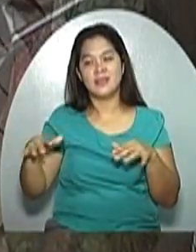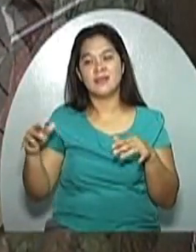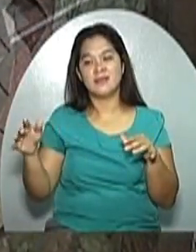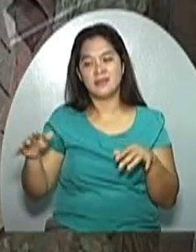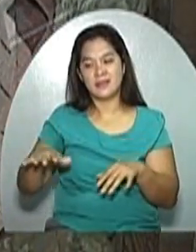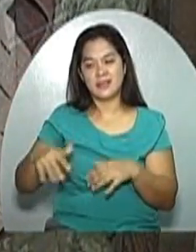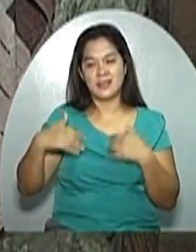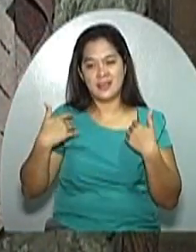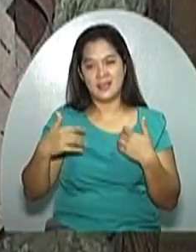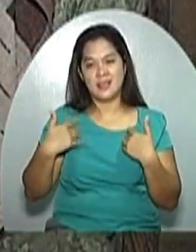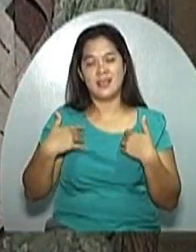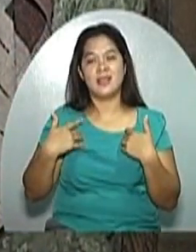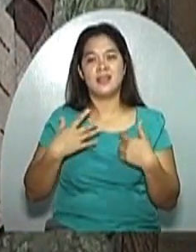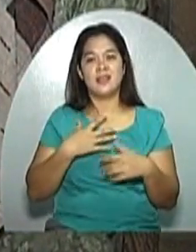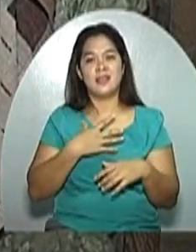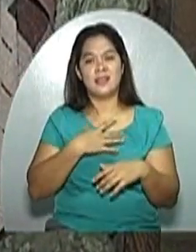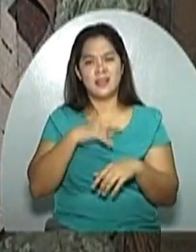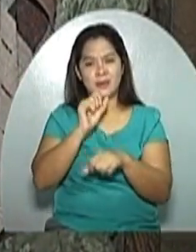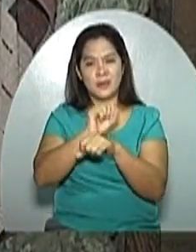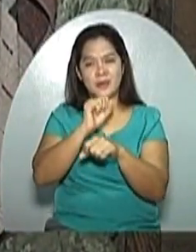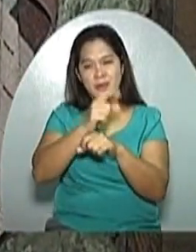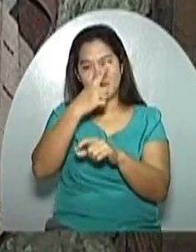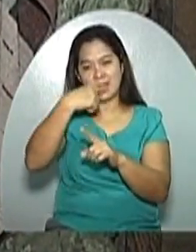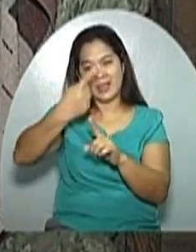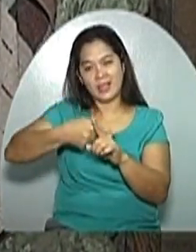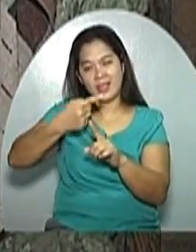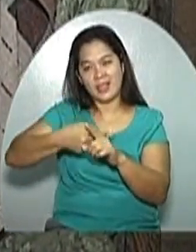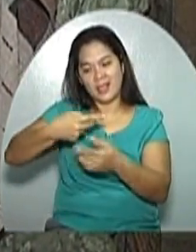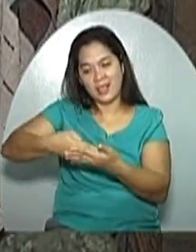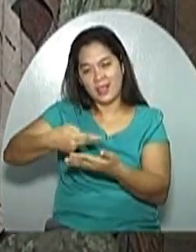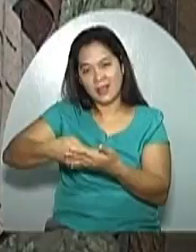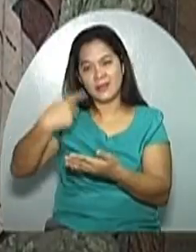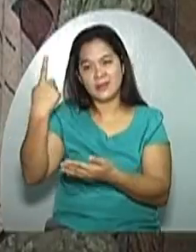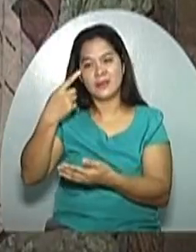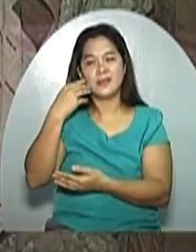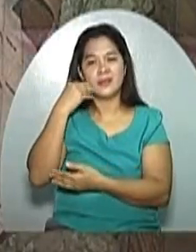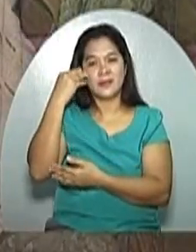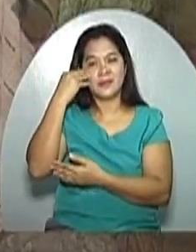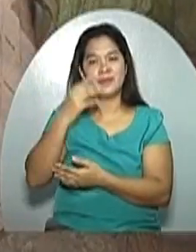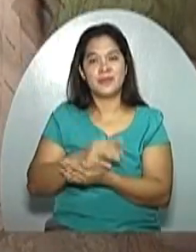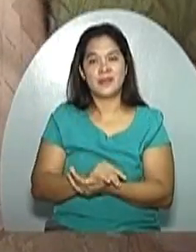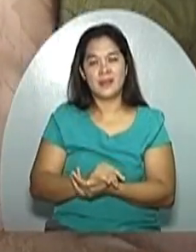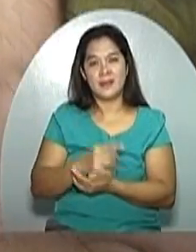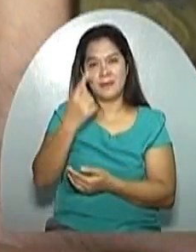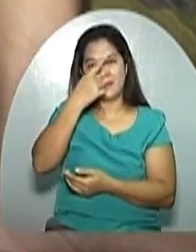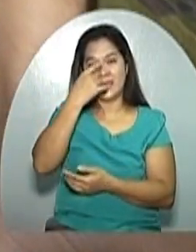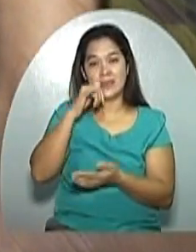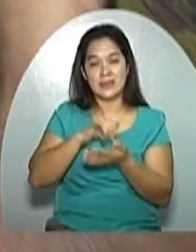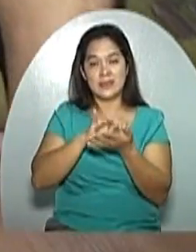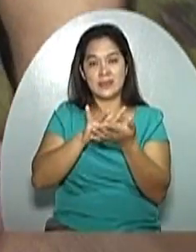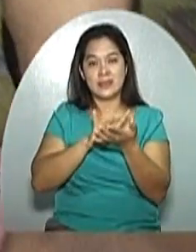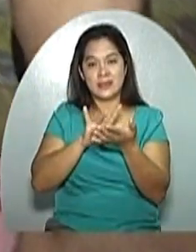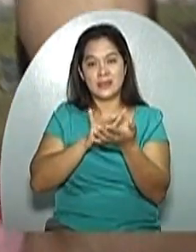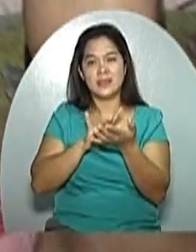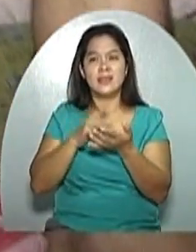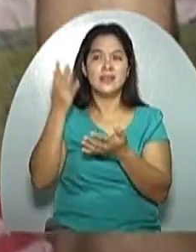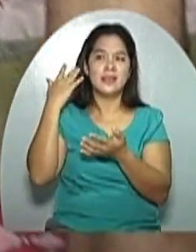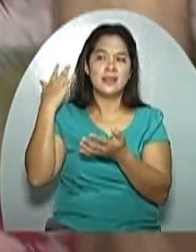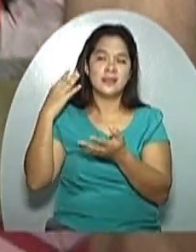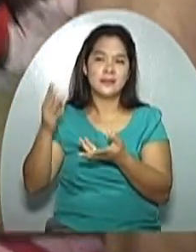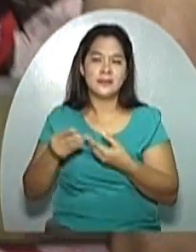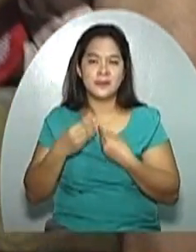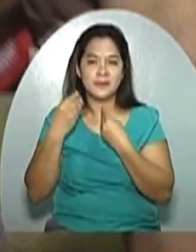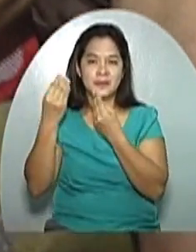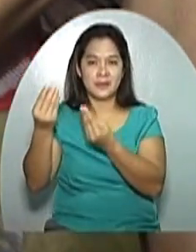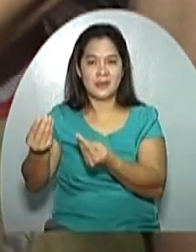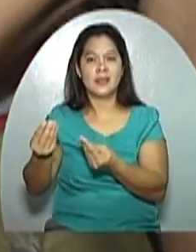yan, maliliit pa po, gusto ko na pong trabaho dahil ilang buwan na po ako nakahiga rito palagi sa bahay. Dahil na rin sa mga gamot na nauna